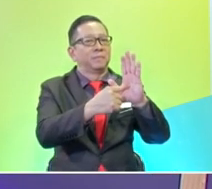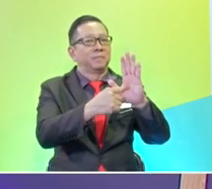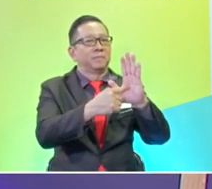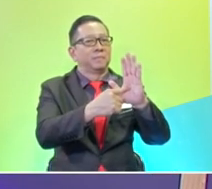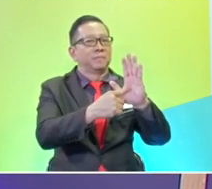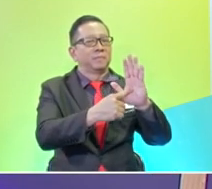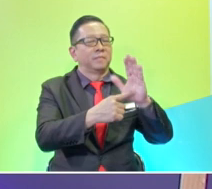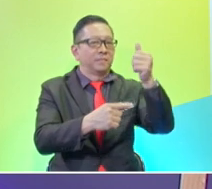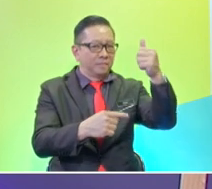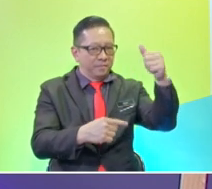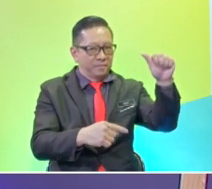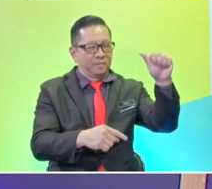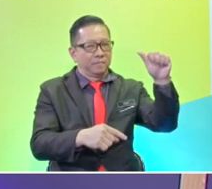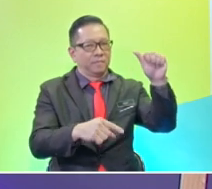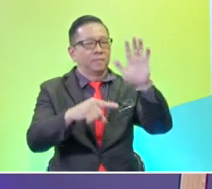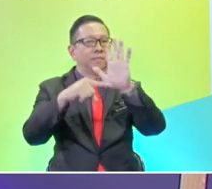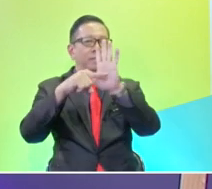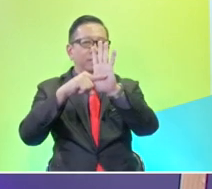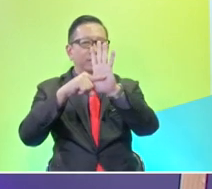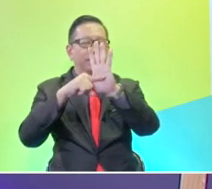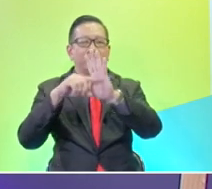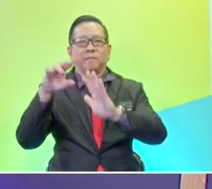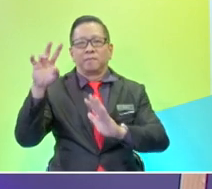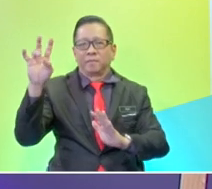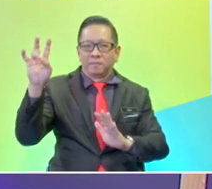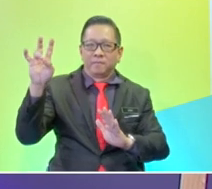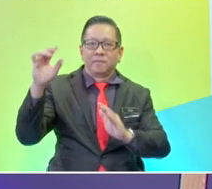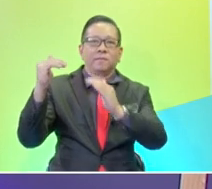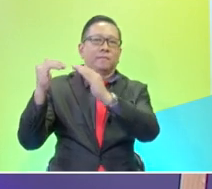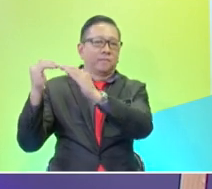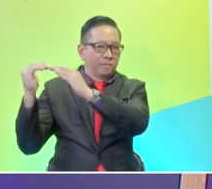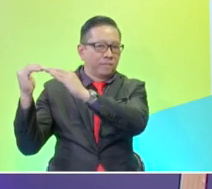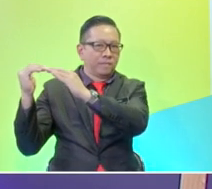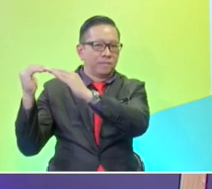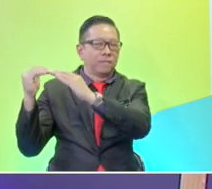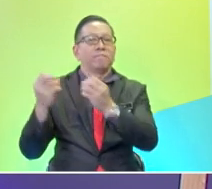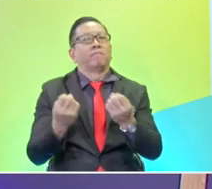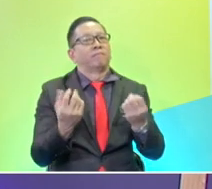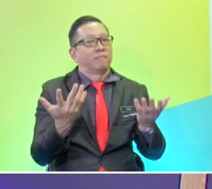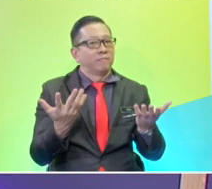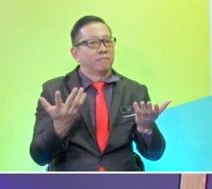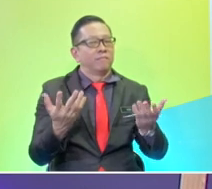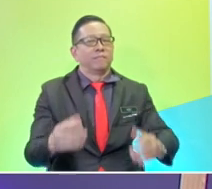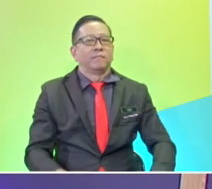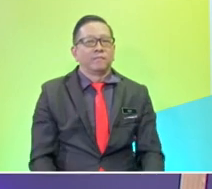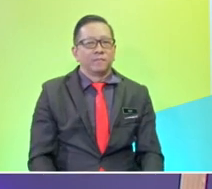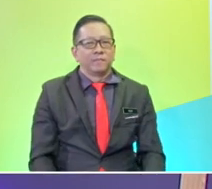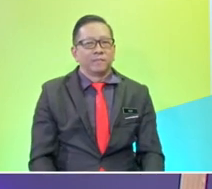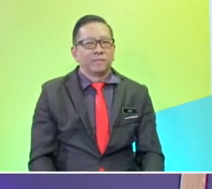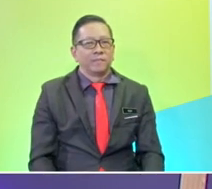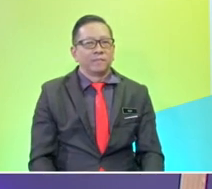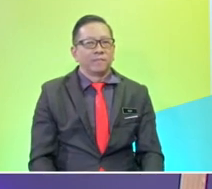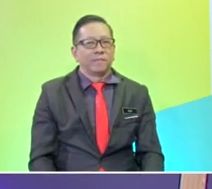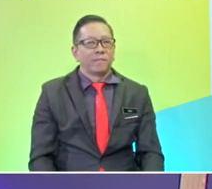10 tola 7 sama dengan berapa ah jadi